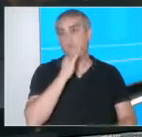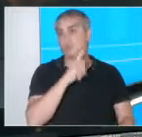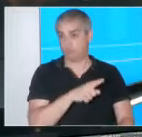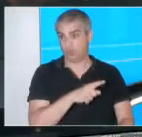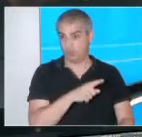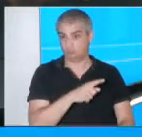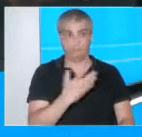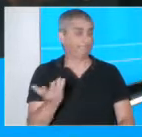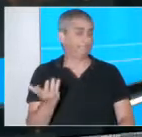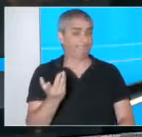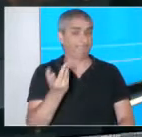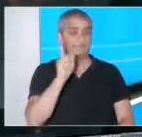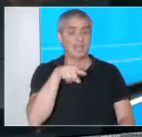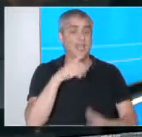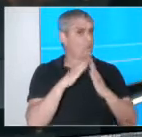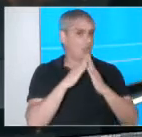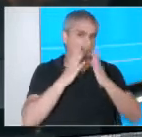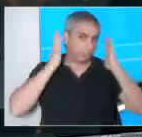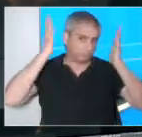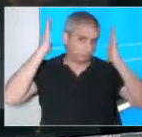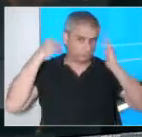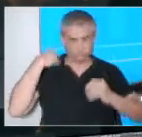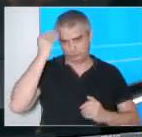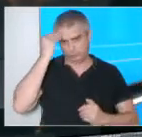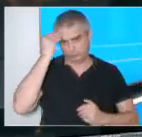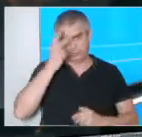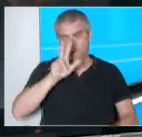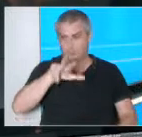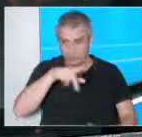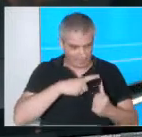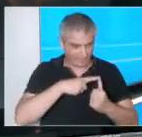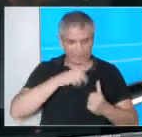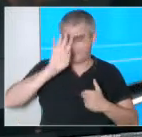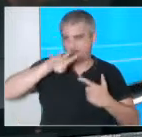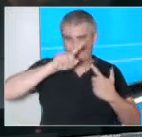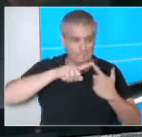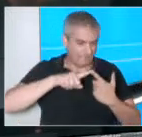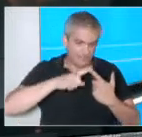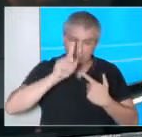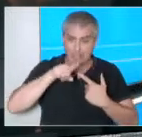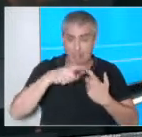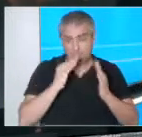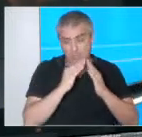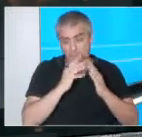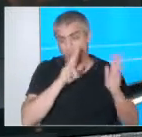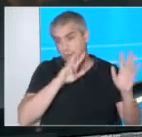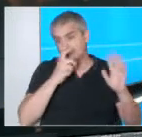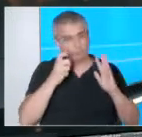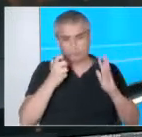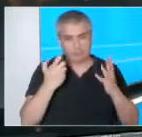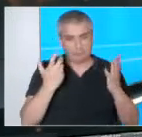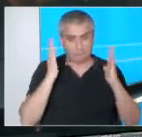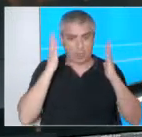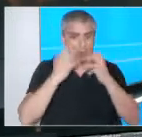ושומרון. שמע, 1,000 יחידות דיור זה לא כזו דרמה, אנחנו זוכרים מנות של 3,000 ו-4,000. 1,000 יחידות דיור, 980 משהו, זה לא באמת